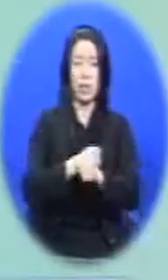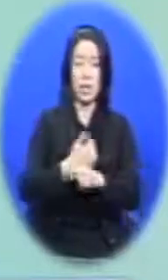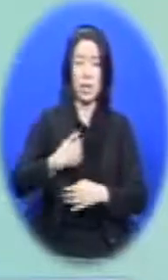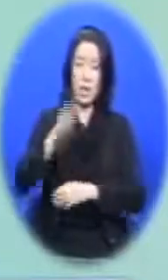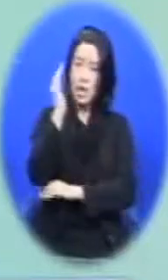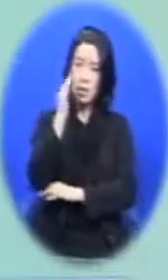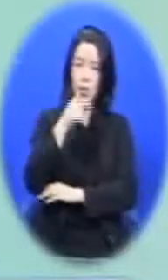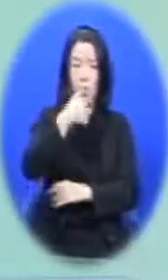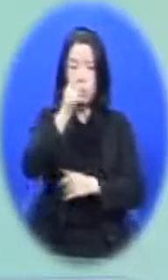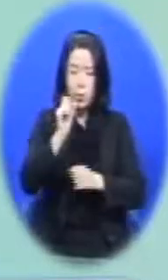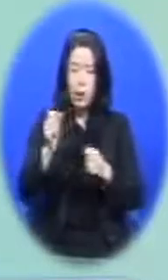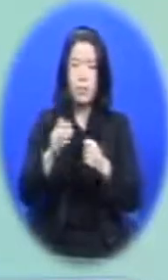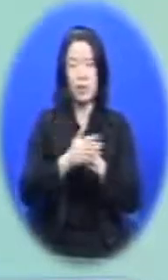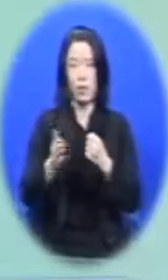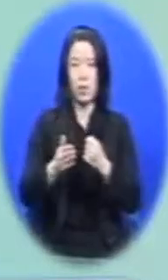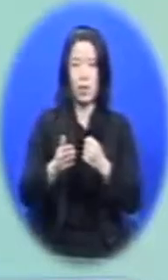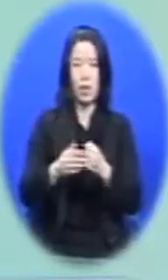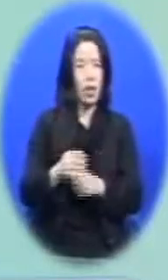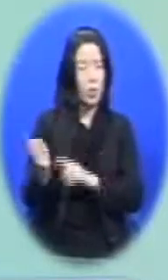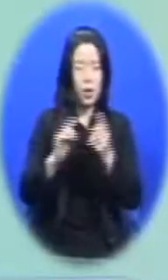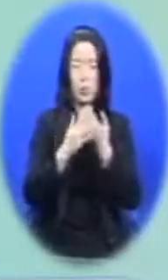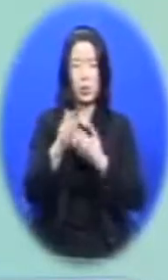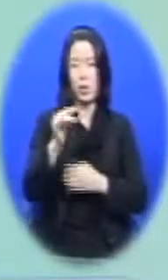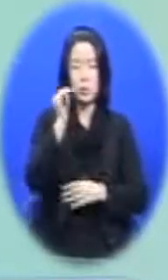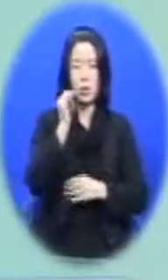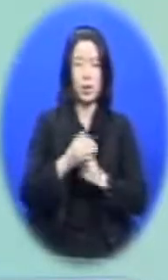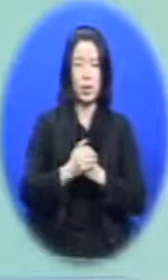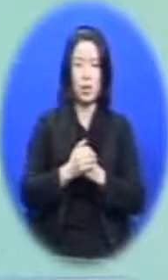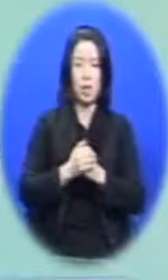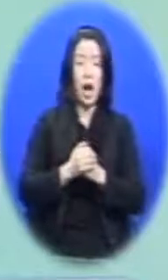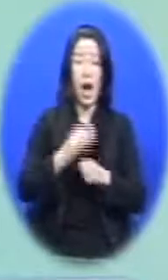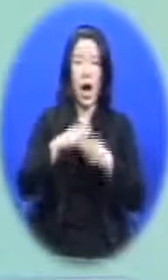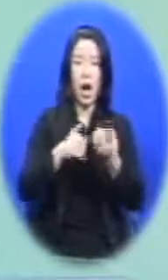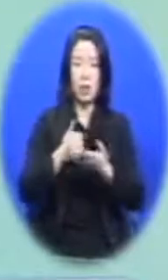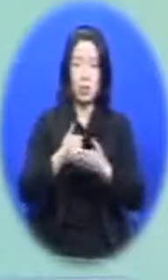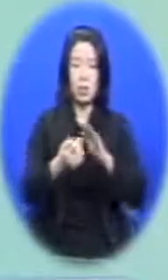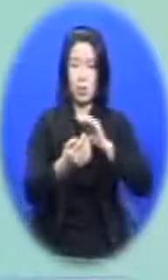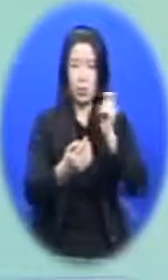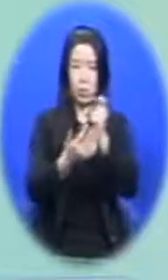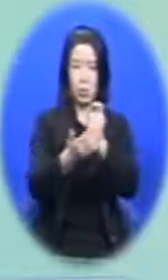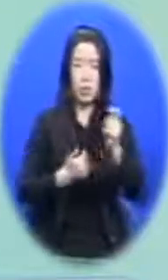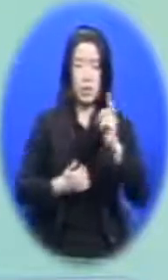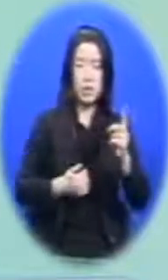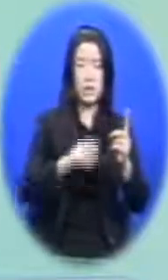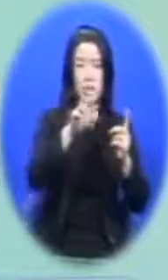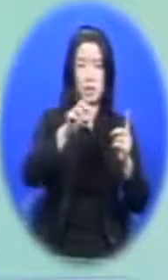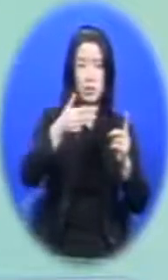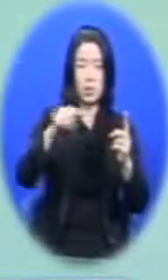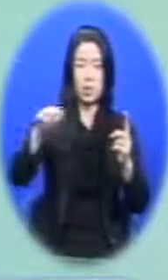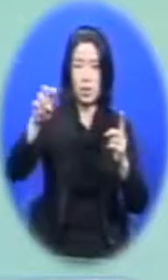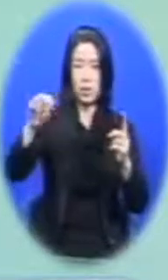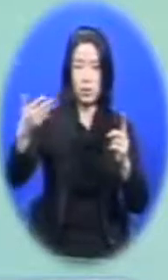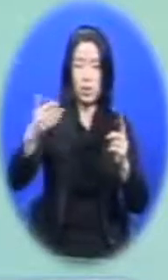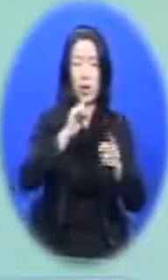열등감 때문에 참 좀처럼 회복되지 못했을 때 하나님이 고린도전서 1장 27절에서 29절